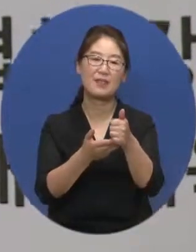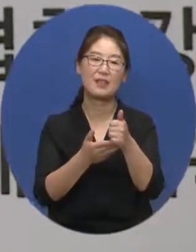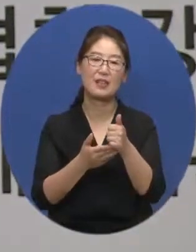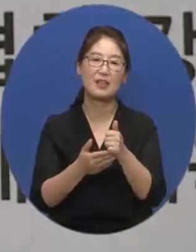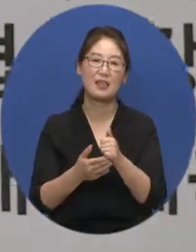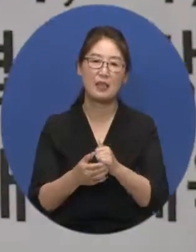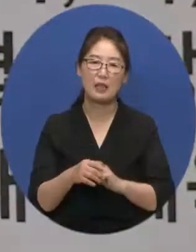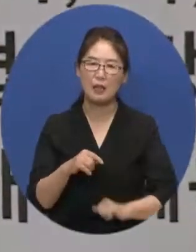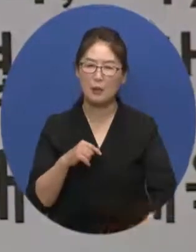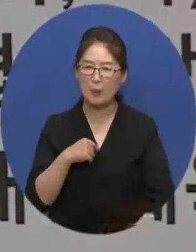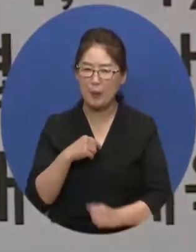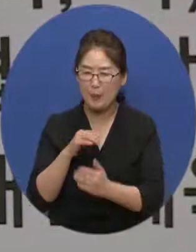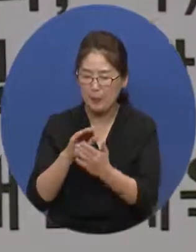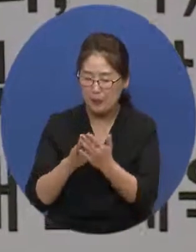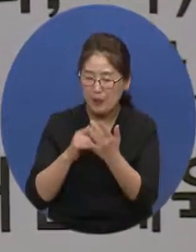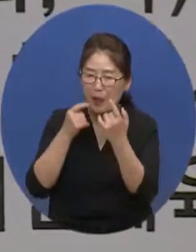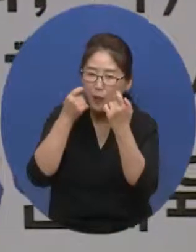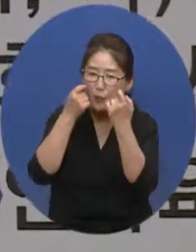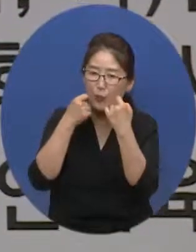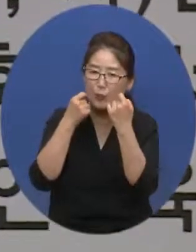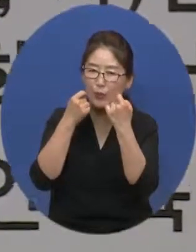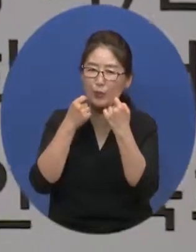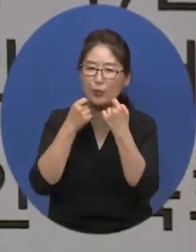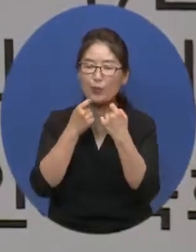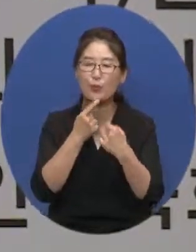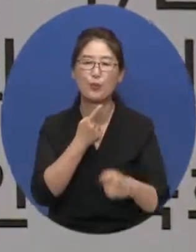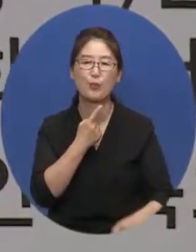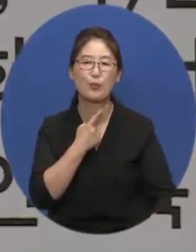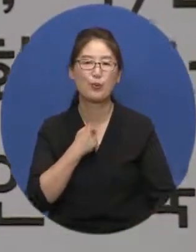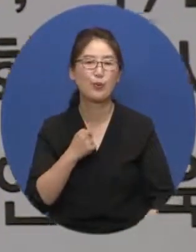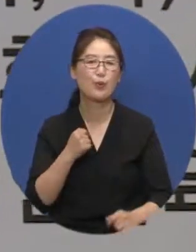나 몰래 혼자 울던 님이여.